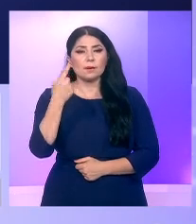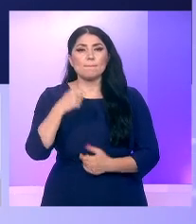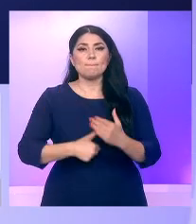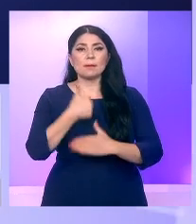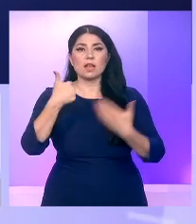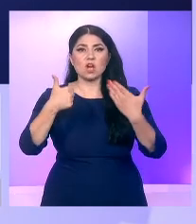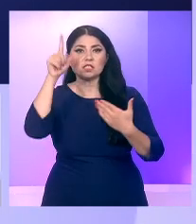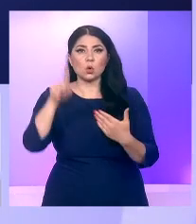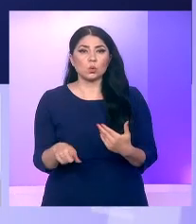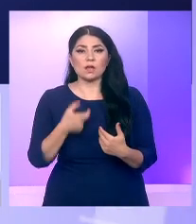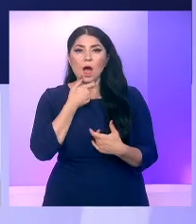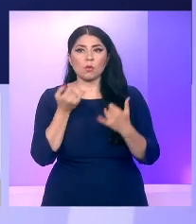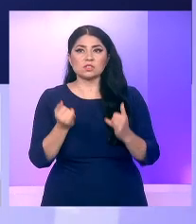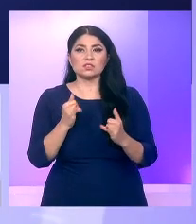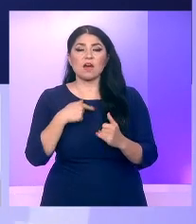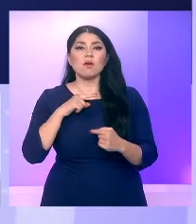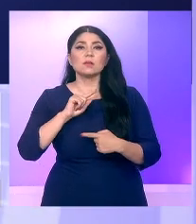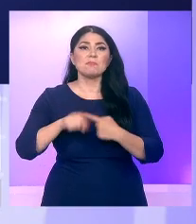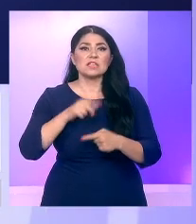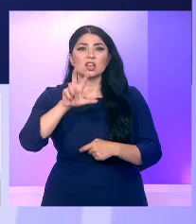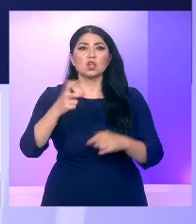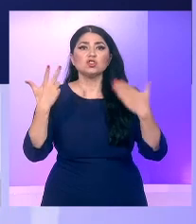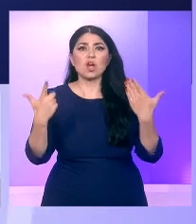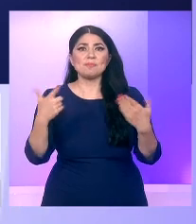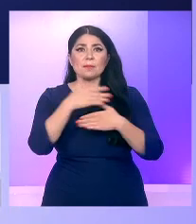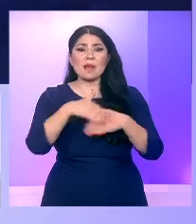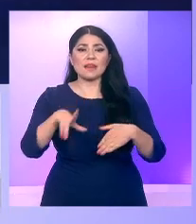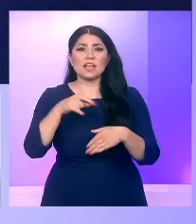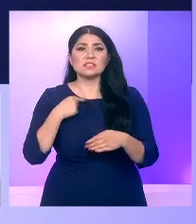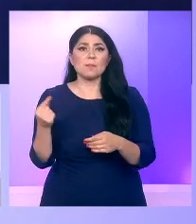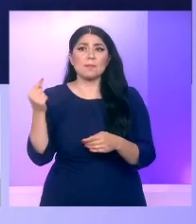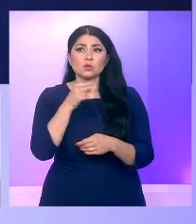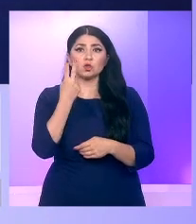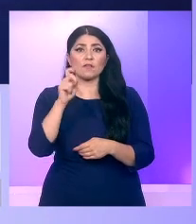zile deja deficitul a depășit 37 de miliarde de lei, adică